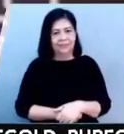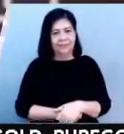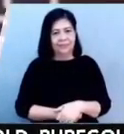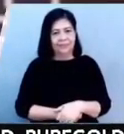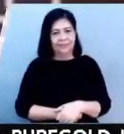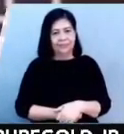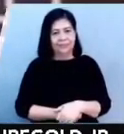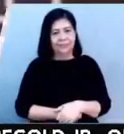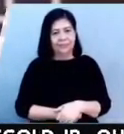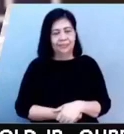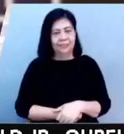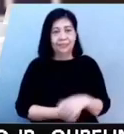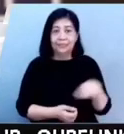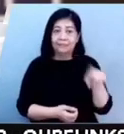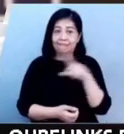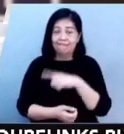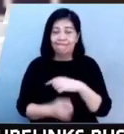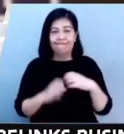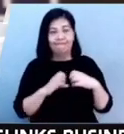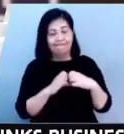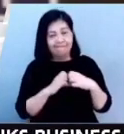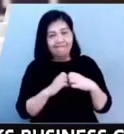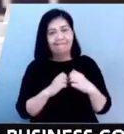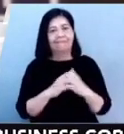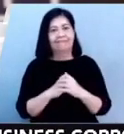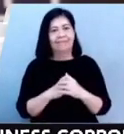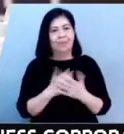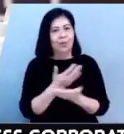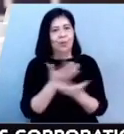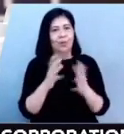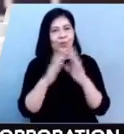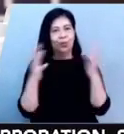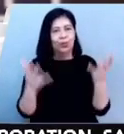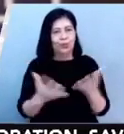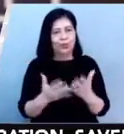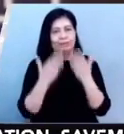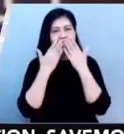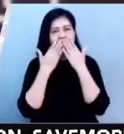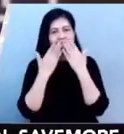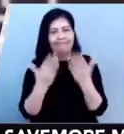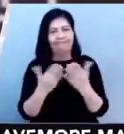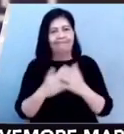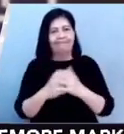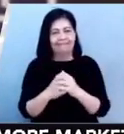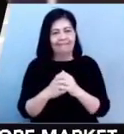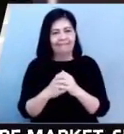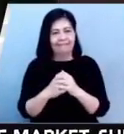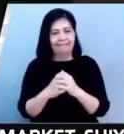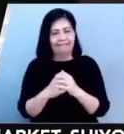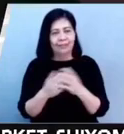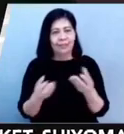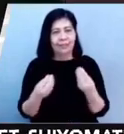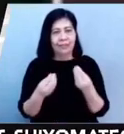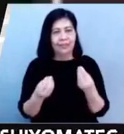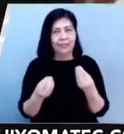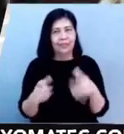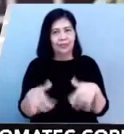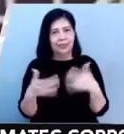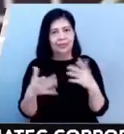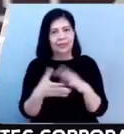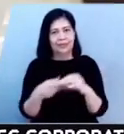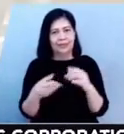Sa ating mga Kapuso all over the world, salamat po at binigyan yung buhay yung kwento ng